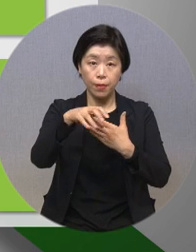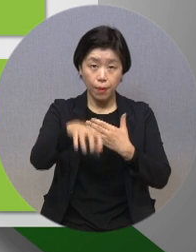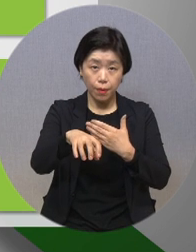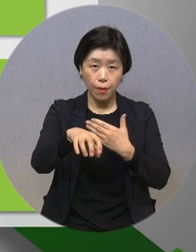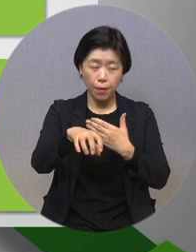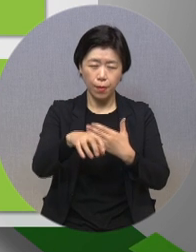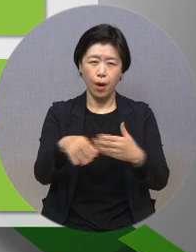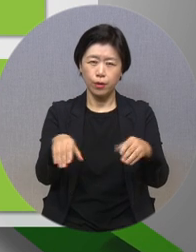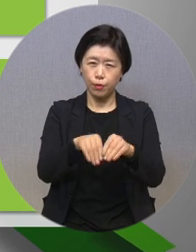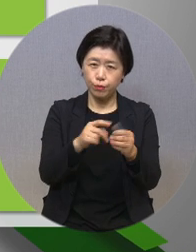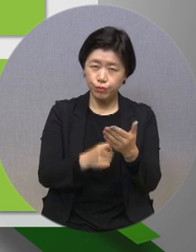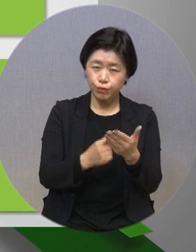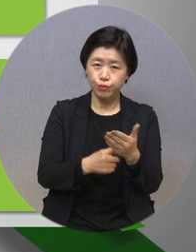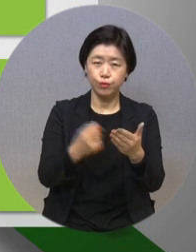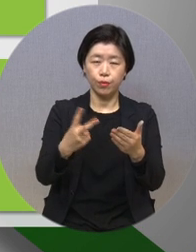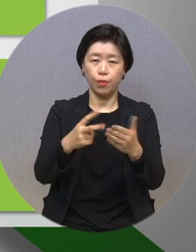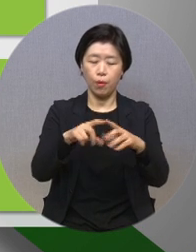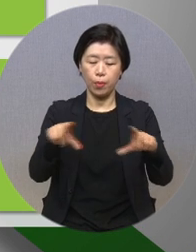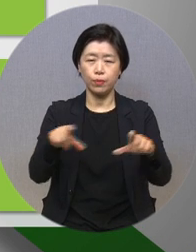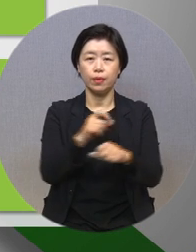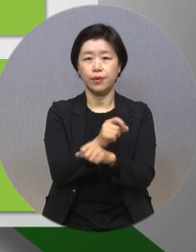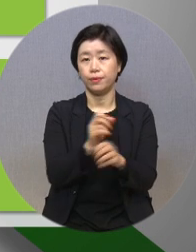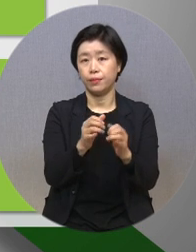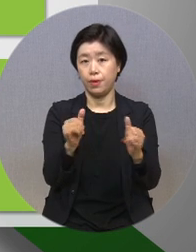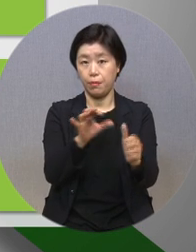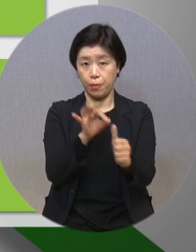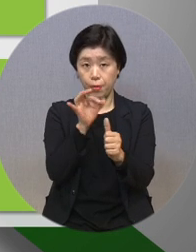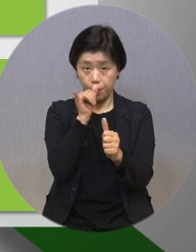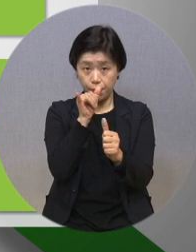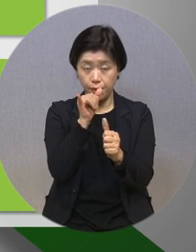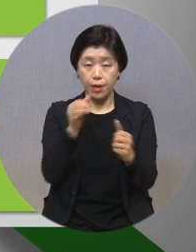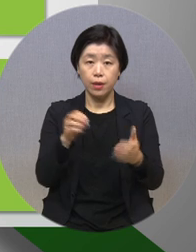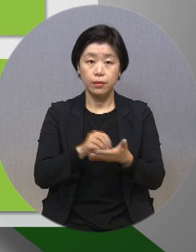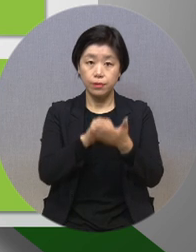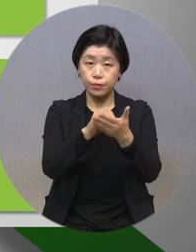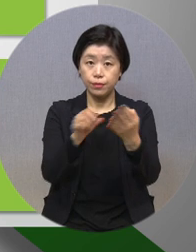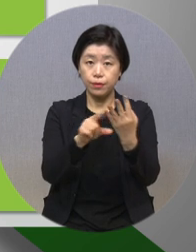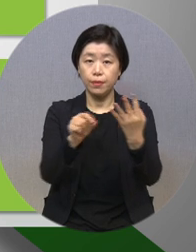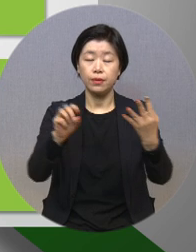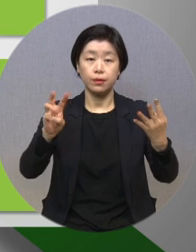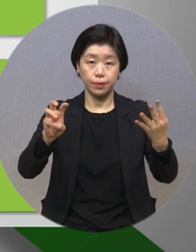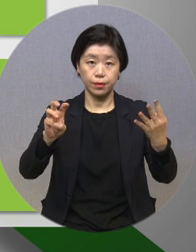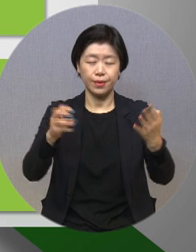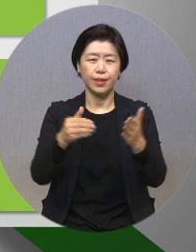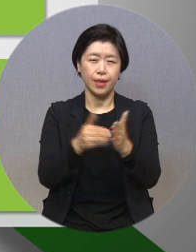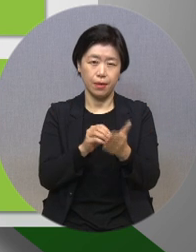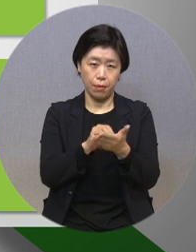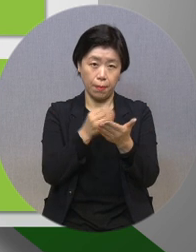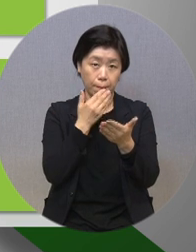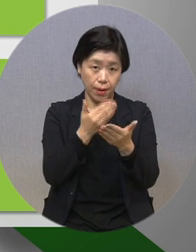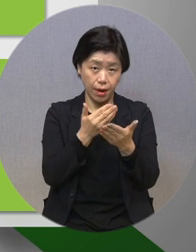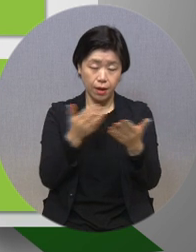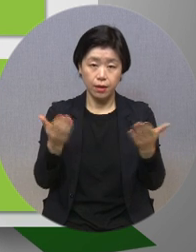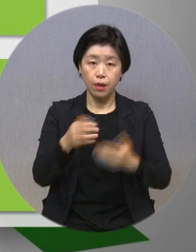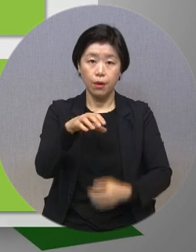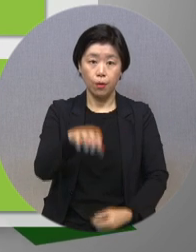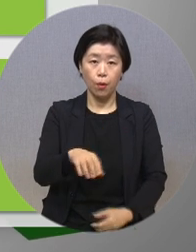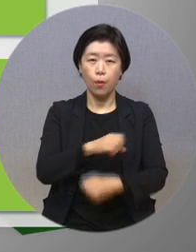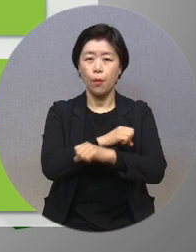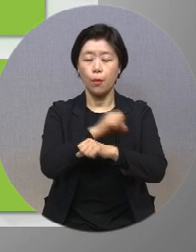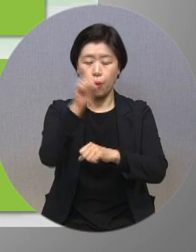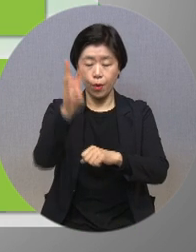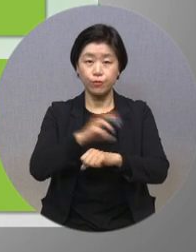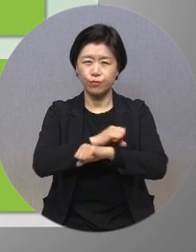KS병원에서 총무 및 일반 사무원을 모집합니다. 접수 마감일은 4월 30일까지며 근무지는